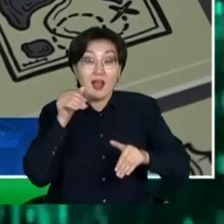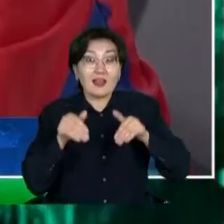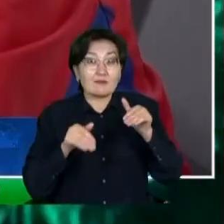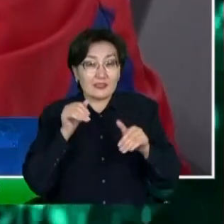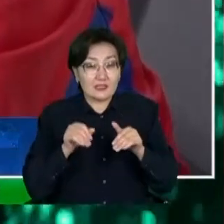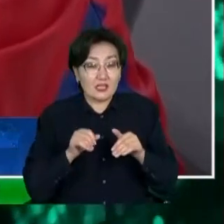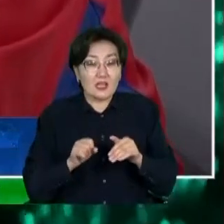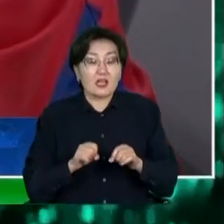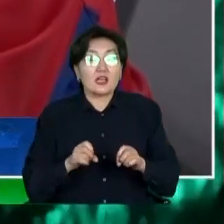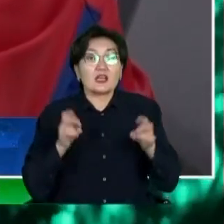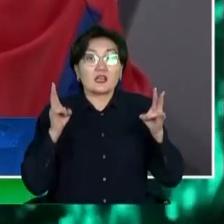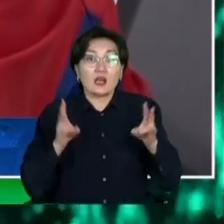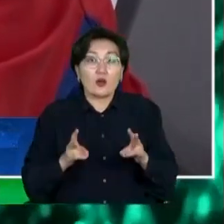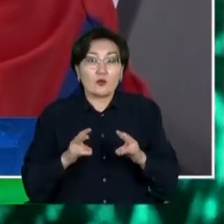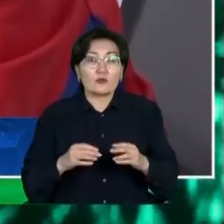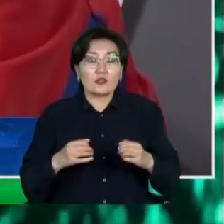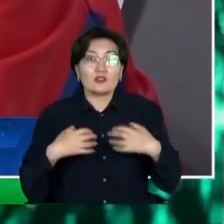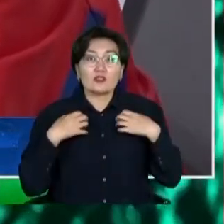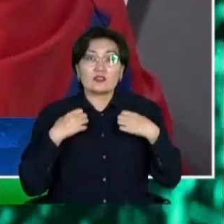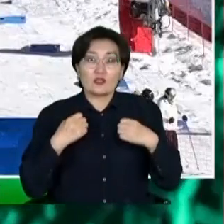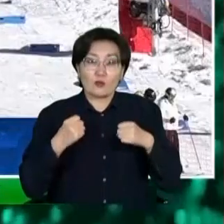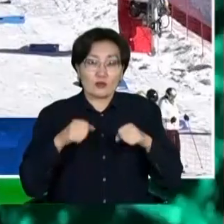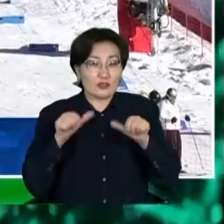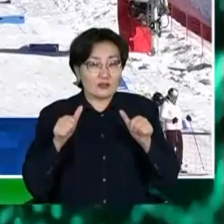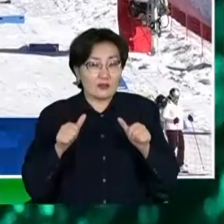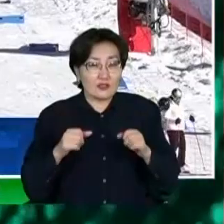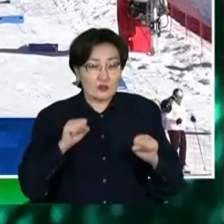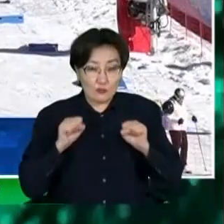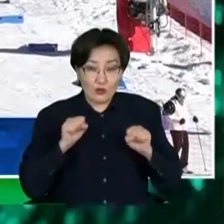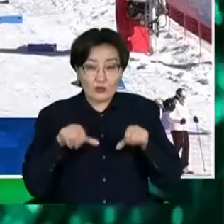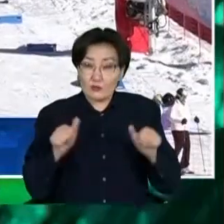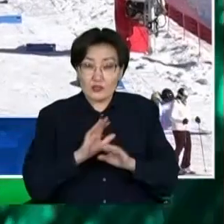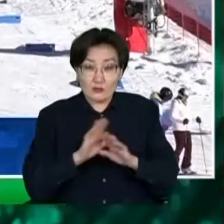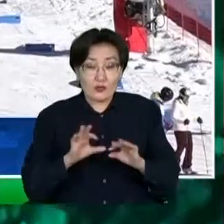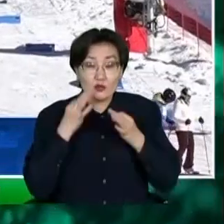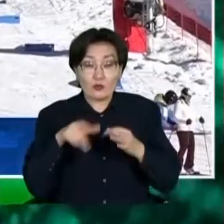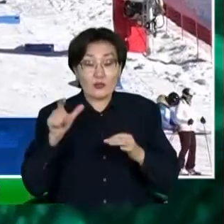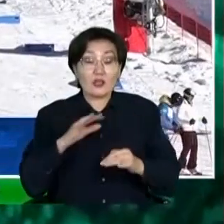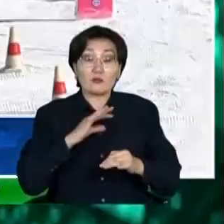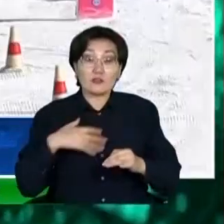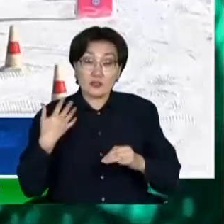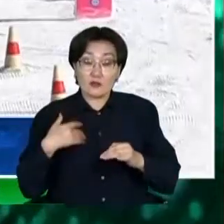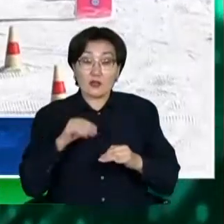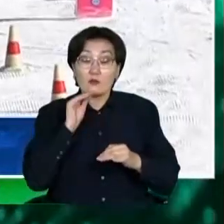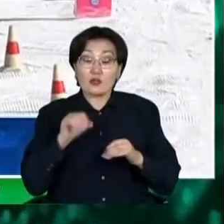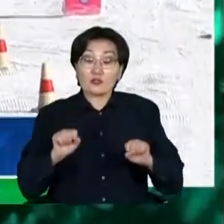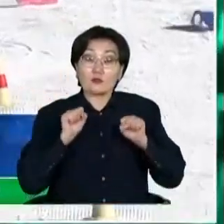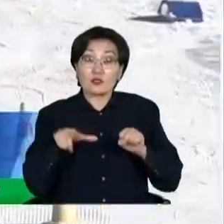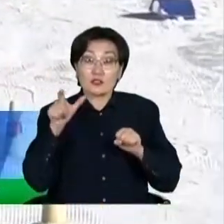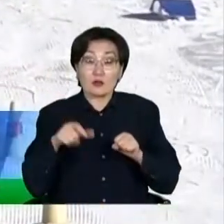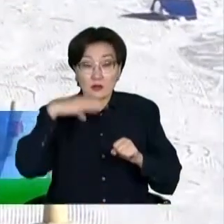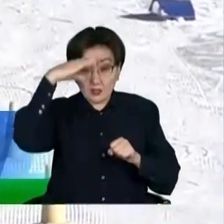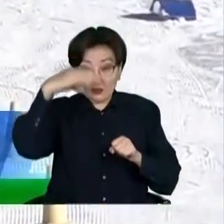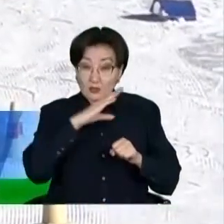немесе экстремалдарға ғана емес, кез келген адамға пайдалы бола алады. Шымбұлақ таушаңғы курортында өткен жиынға кәсіби спортшылар мен ата-аналар